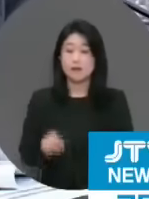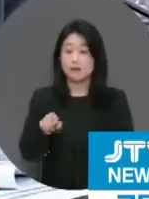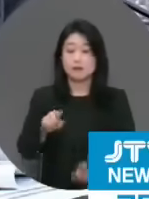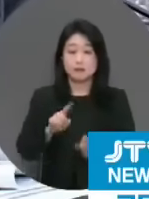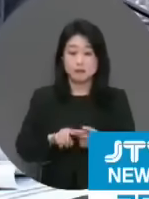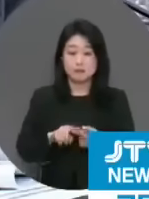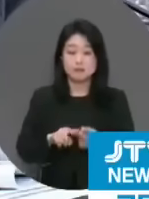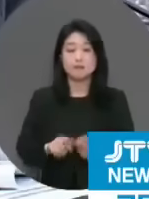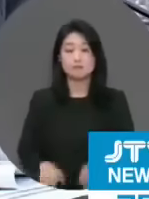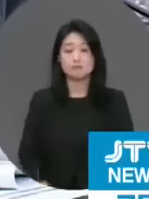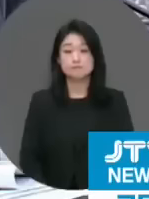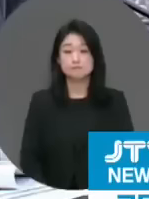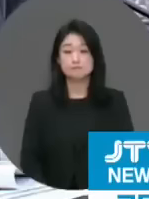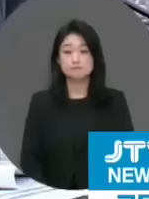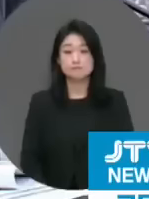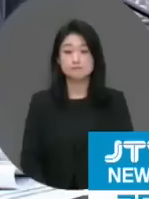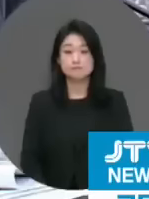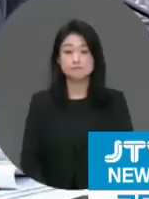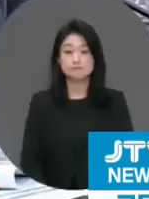조직이 안 되냐면